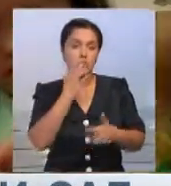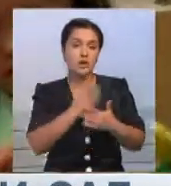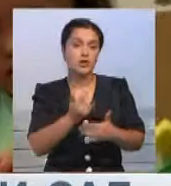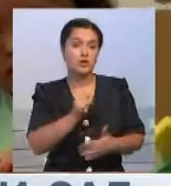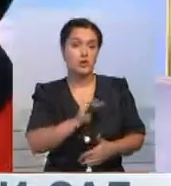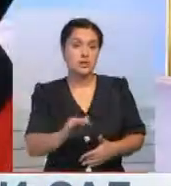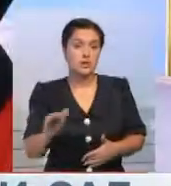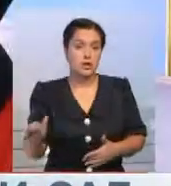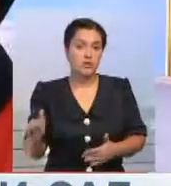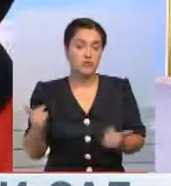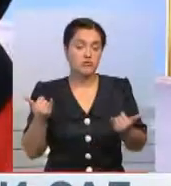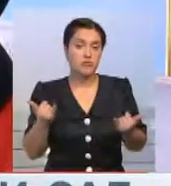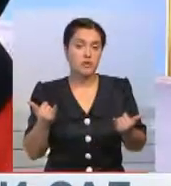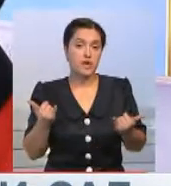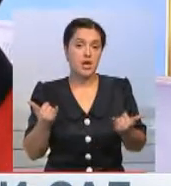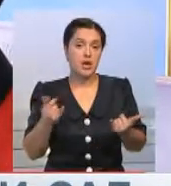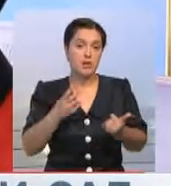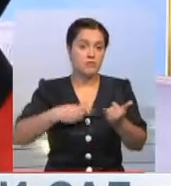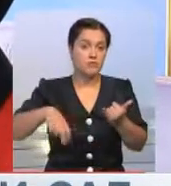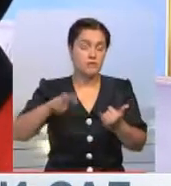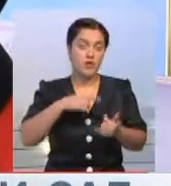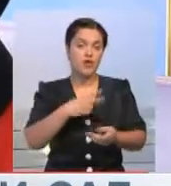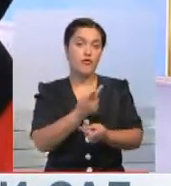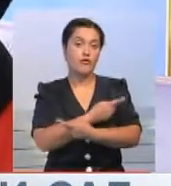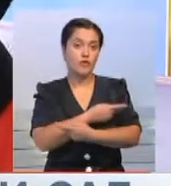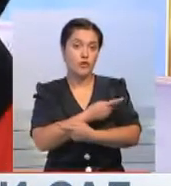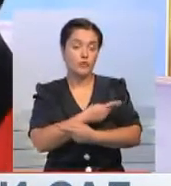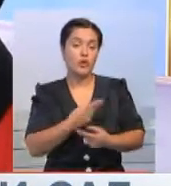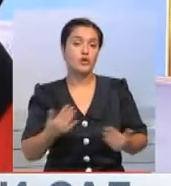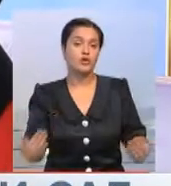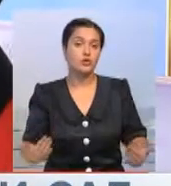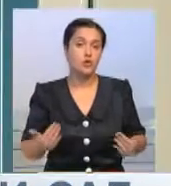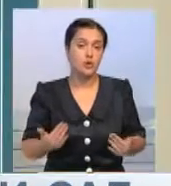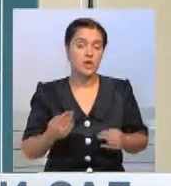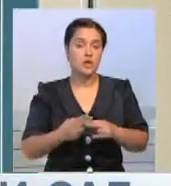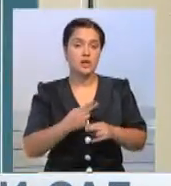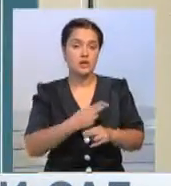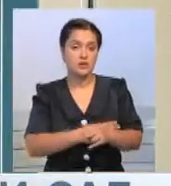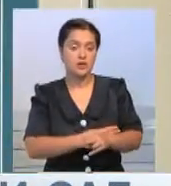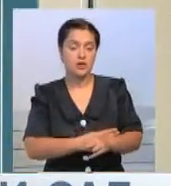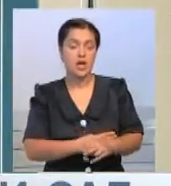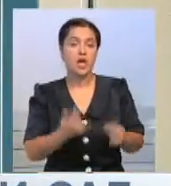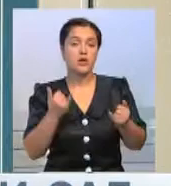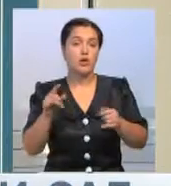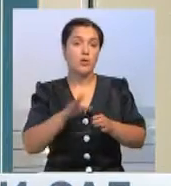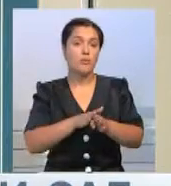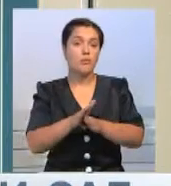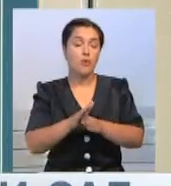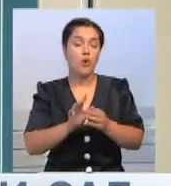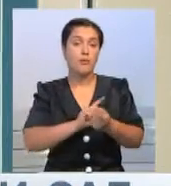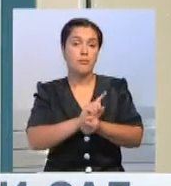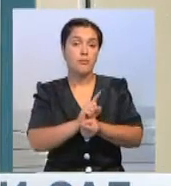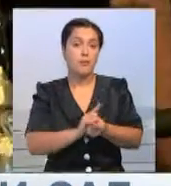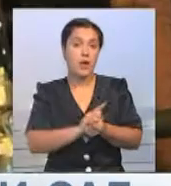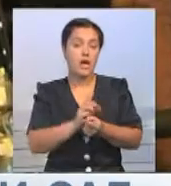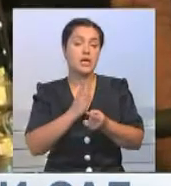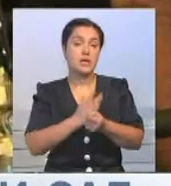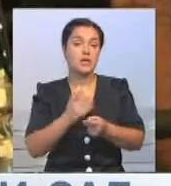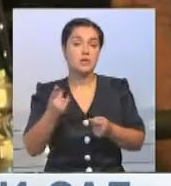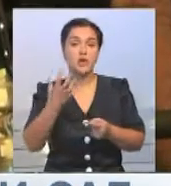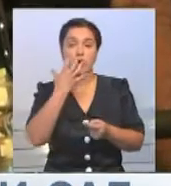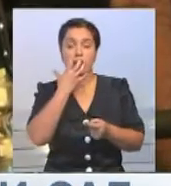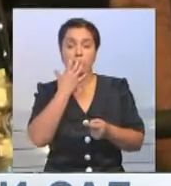данное время ходят все в футболках, в шортиках, носочках. В здании полностью переделали систему отопления.